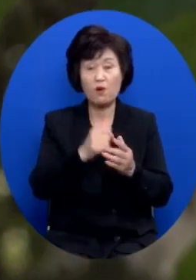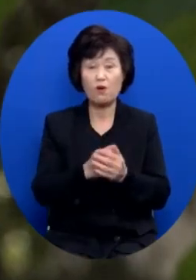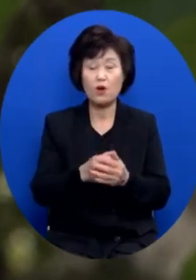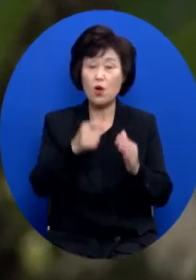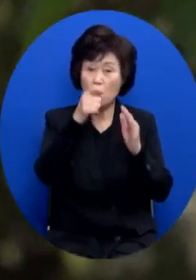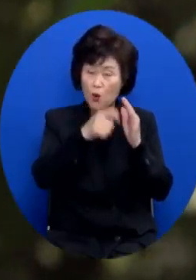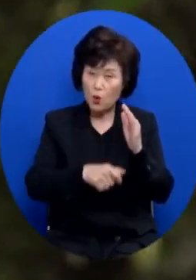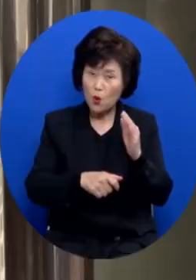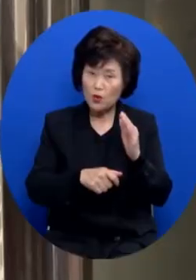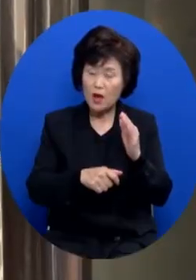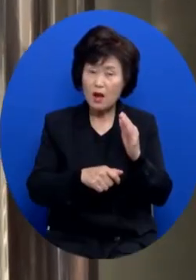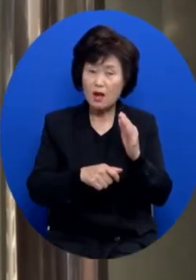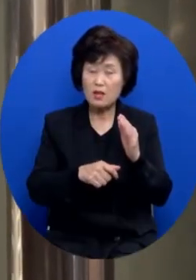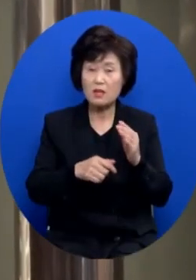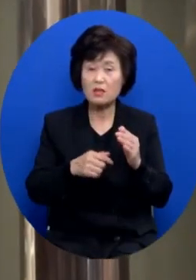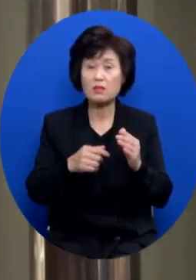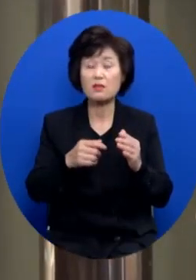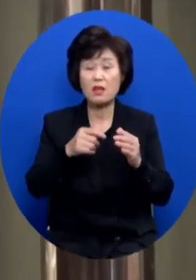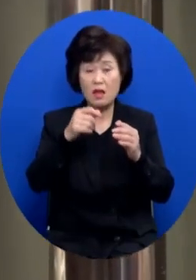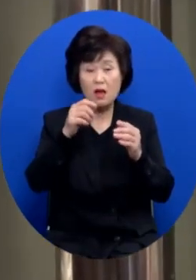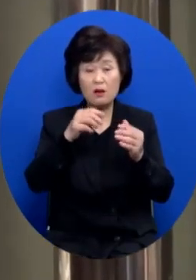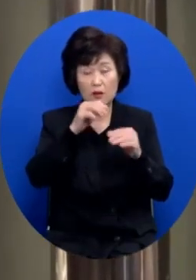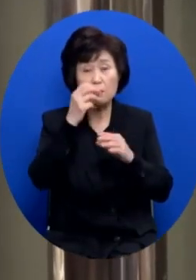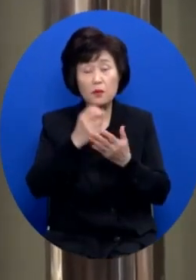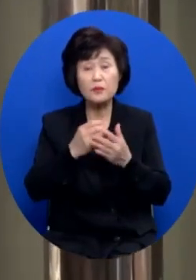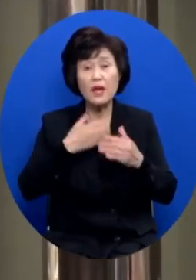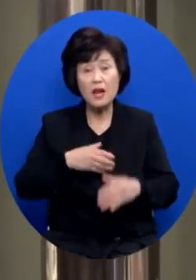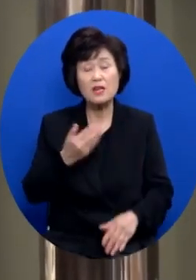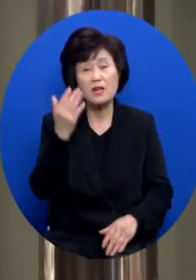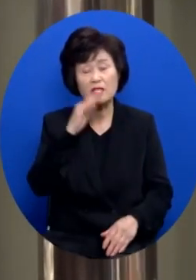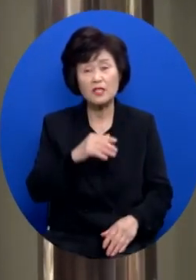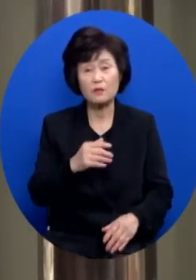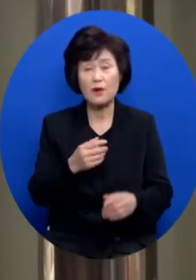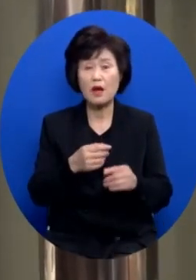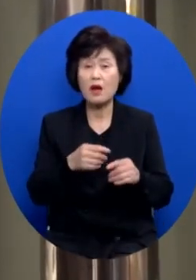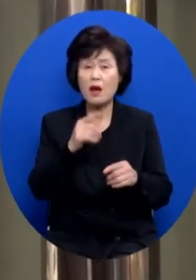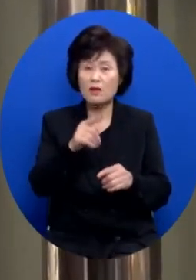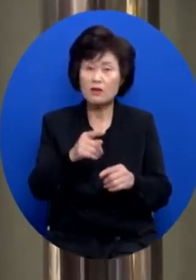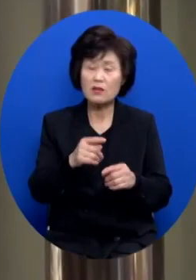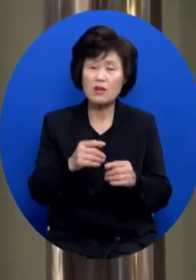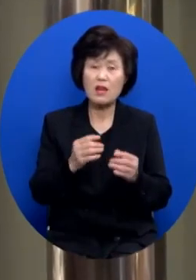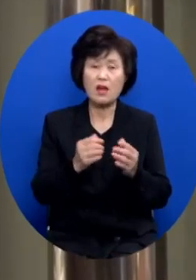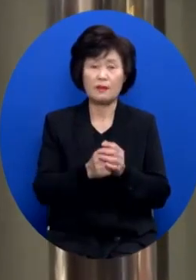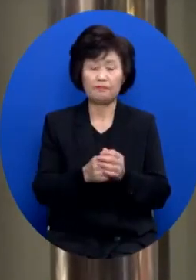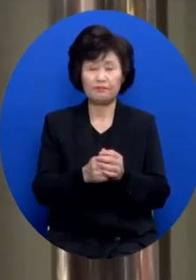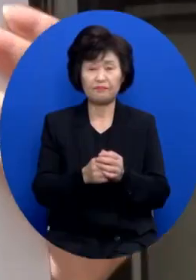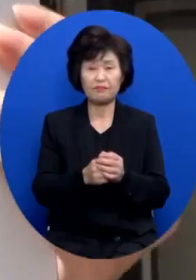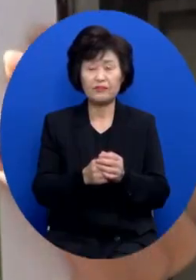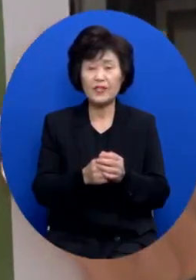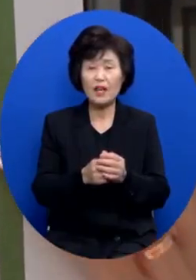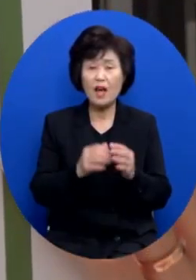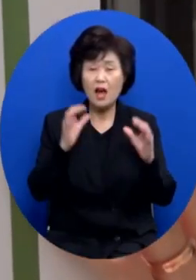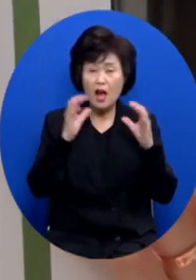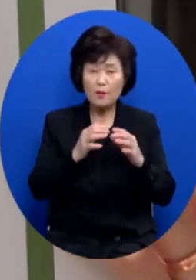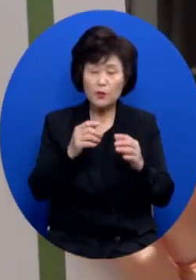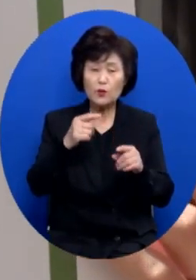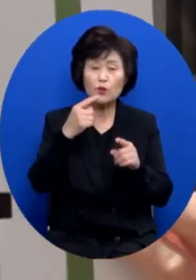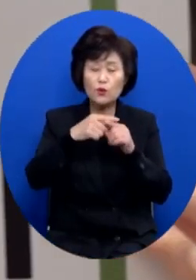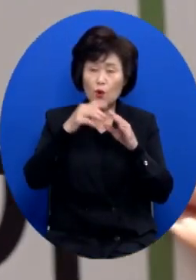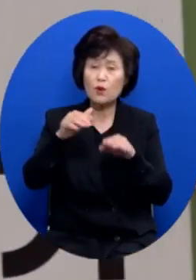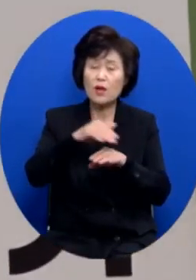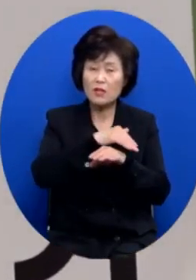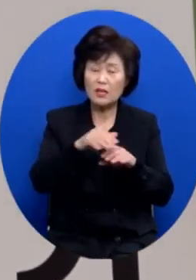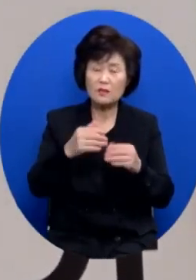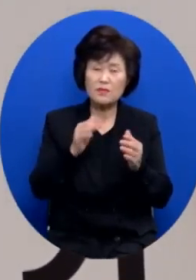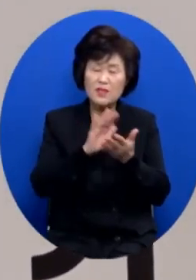교단의 고민은 알겠지만 동역사 수용하기엔 온도차가 너무 크다이 예장 합동 교회에 다니며 뜨거운